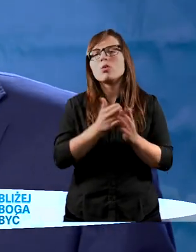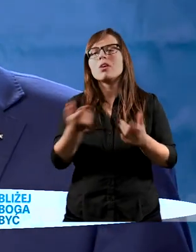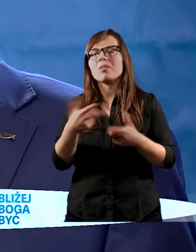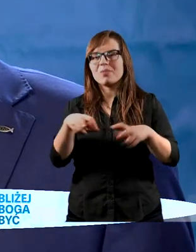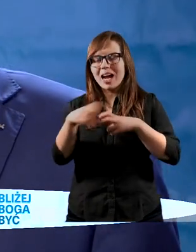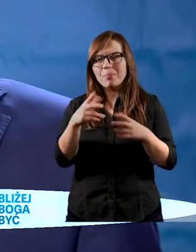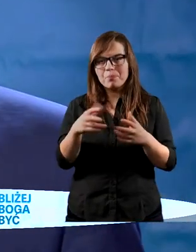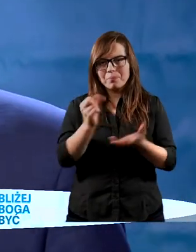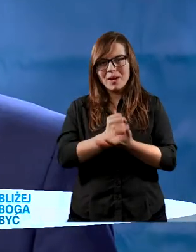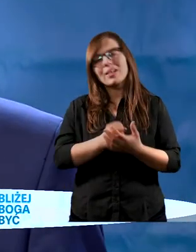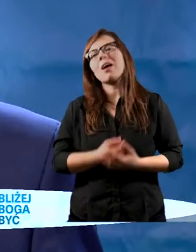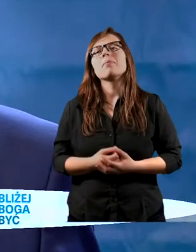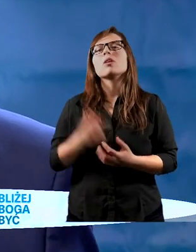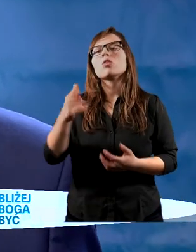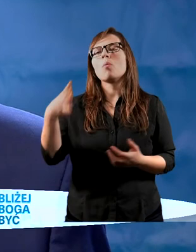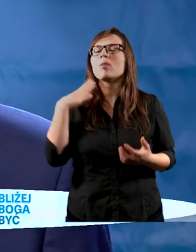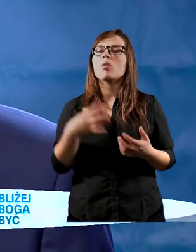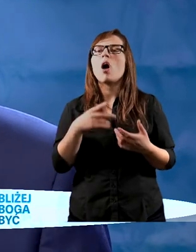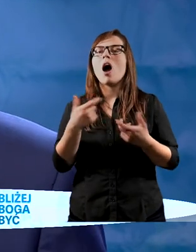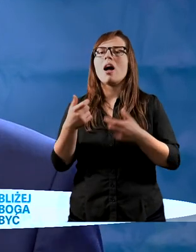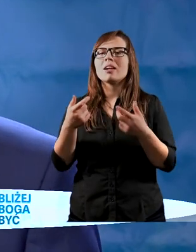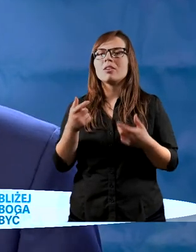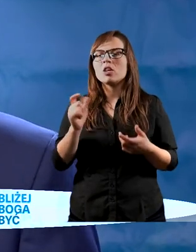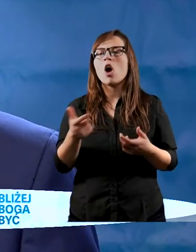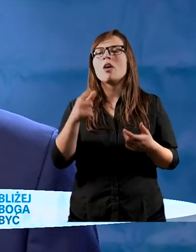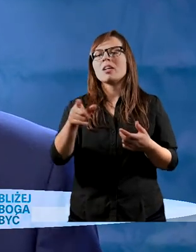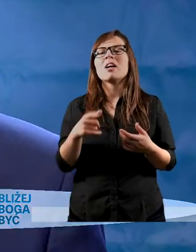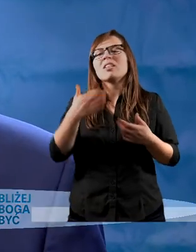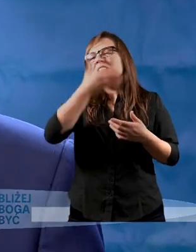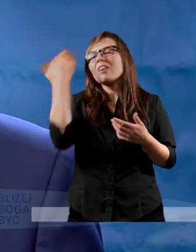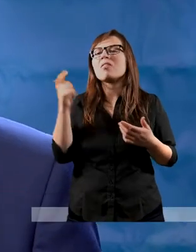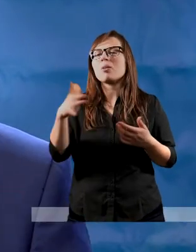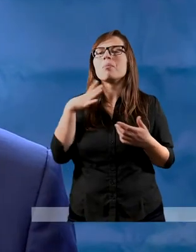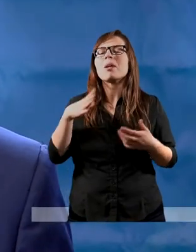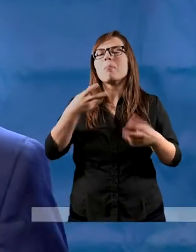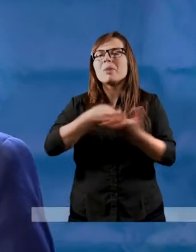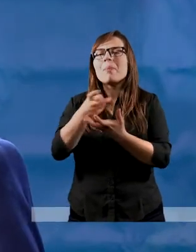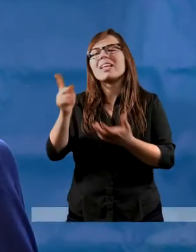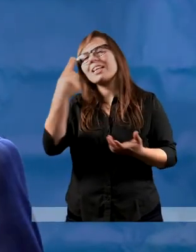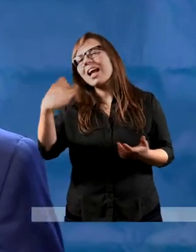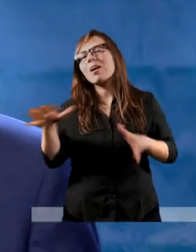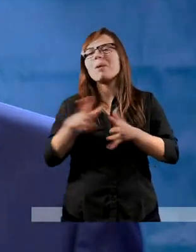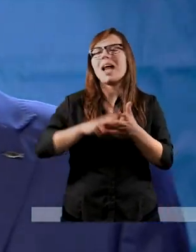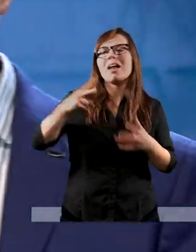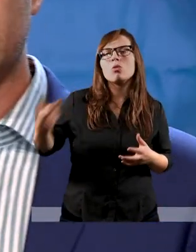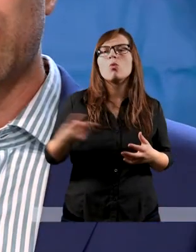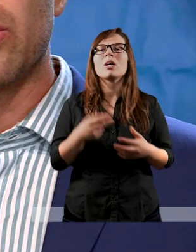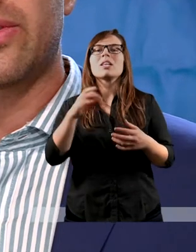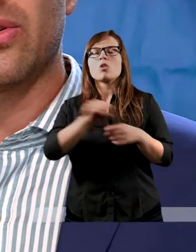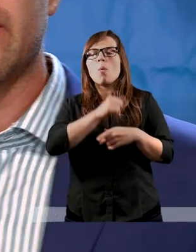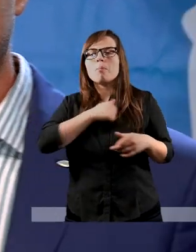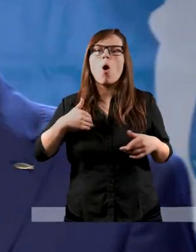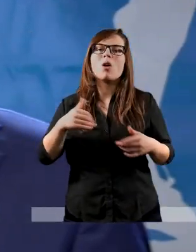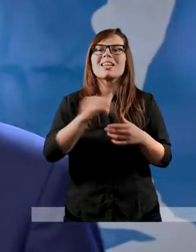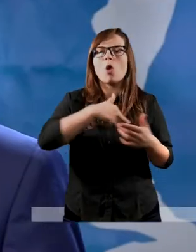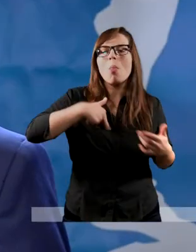krucjatami i tutaj w Europie też, gdziekolwiek Żydzi byli, to nie mieli lekko, byli przepędzani z jednego miejsca w drugie. Tutaj do Polski,